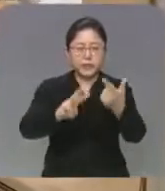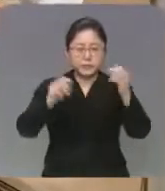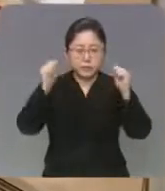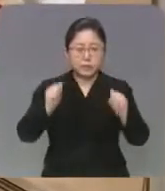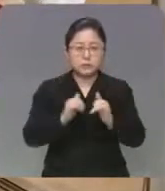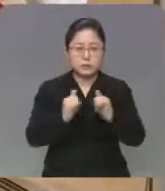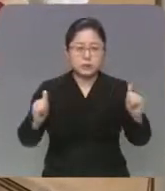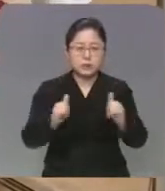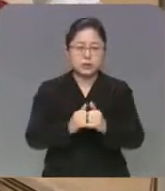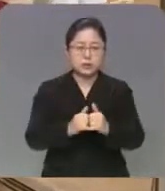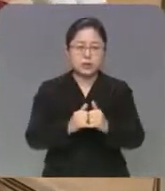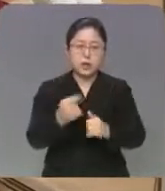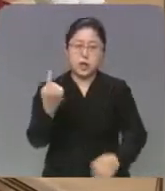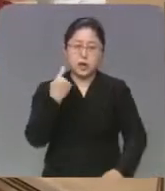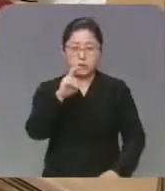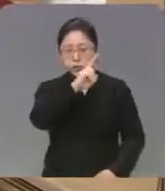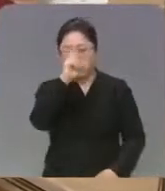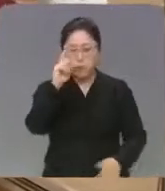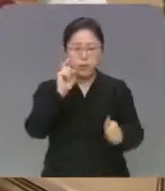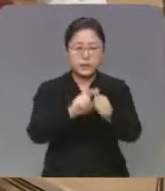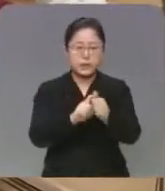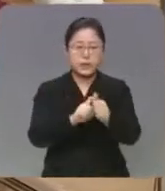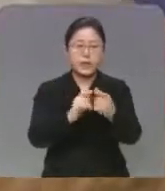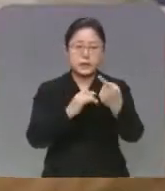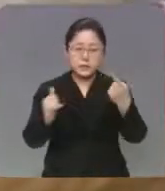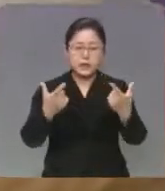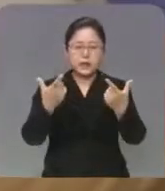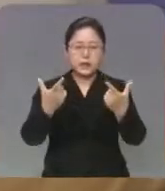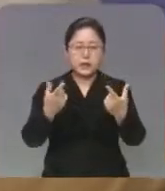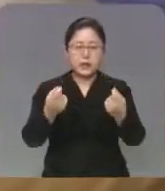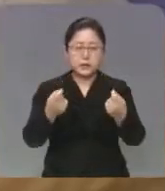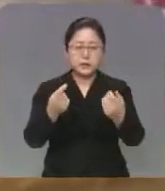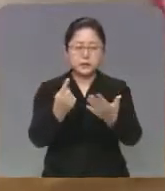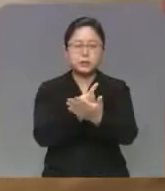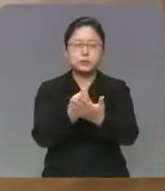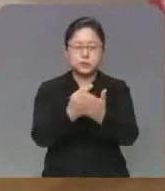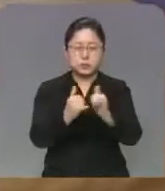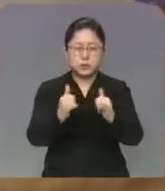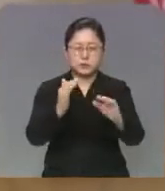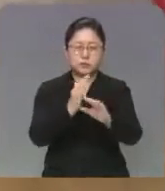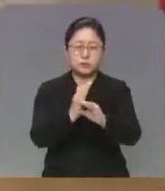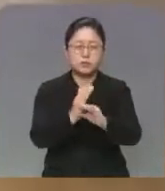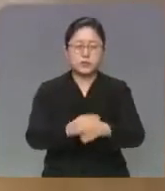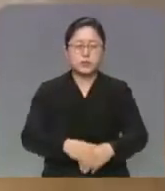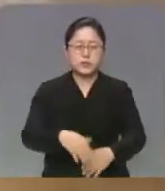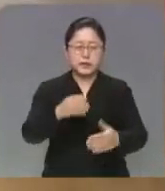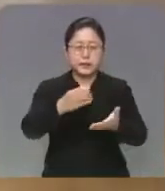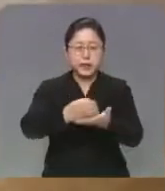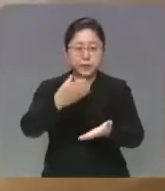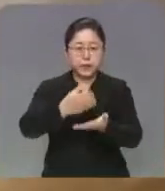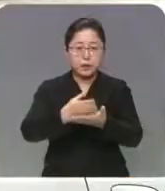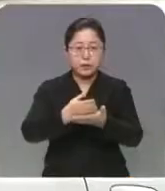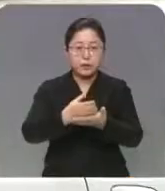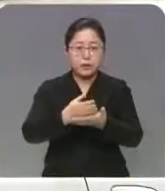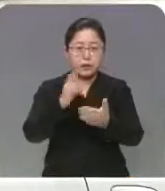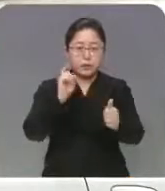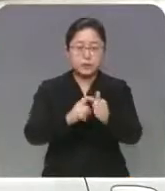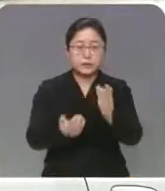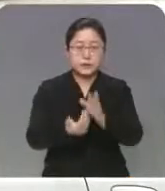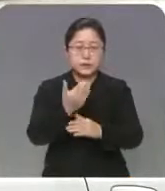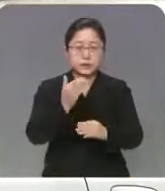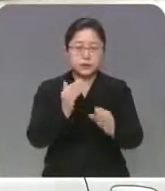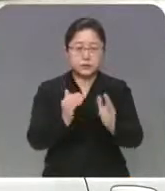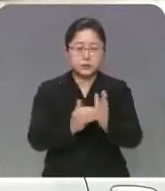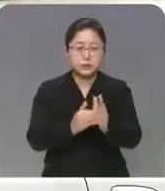거주자로 앞서 어제 오후에 확진된 1명도 같은 접촉자입니다. 조금 전 담양군도 확진자 발생 소식을